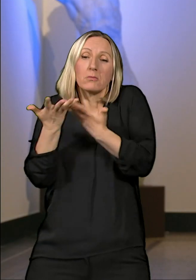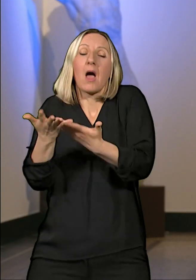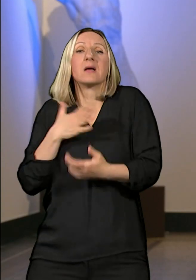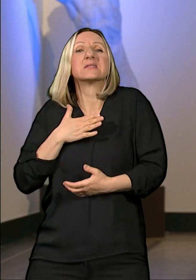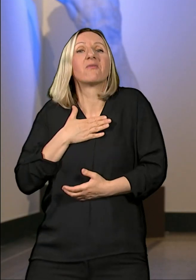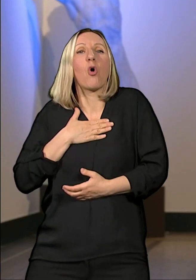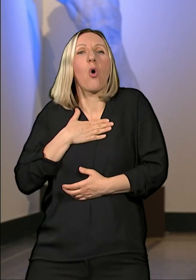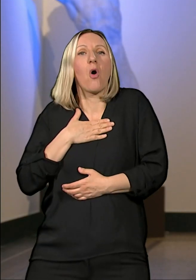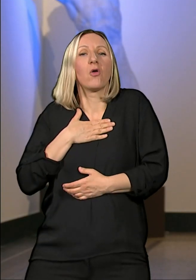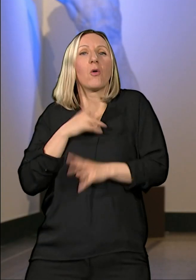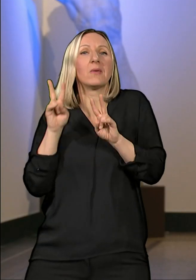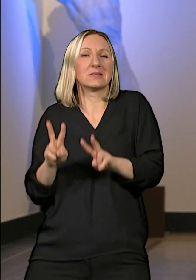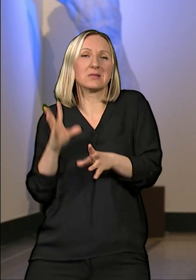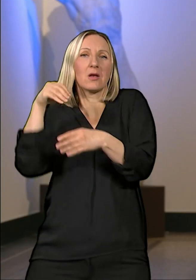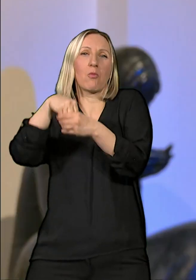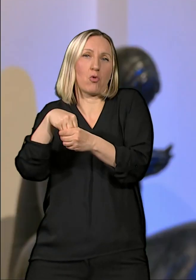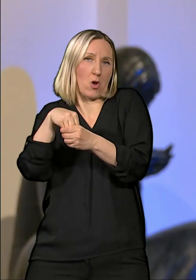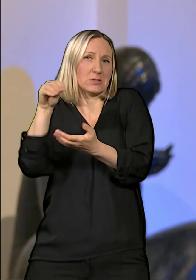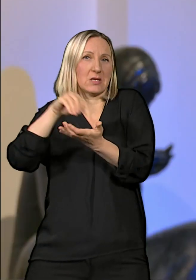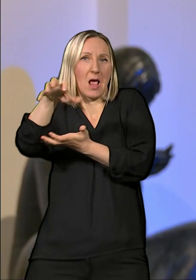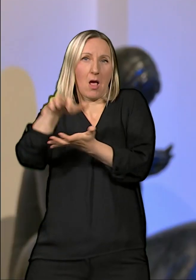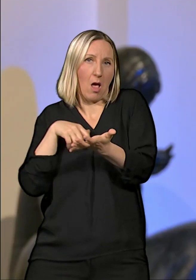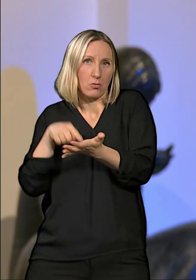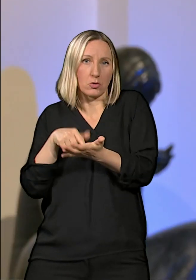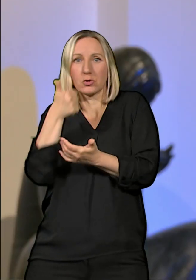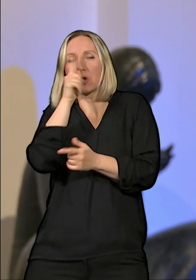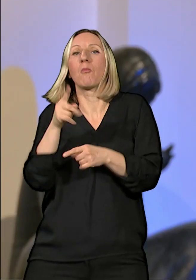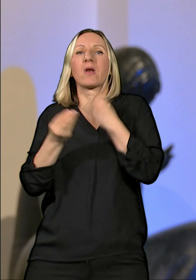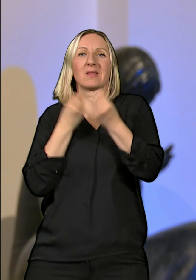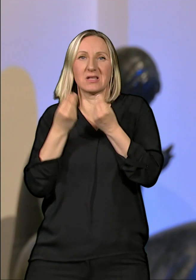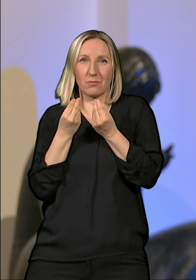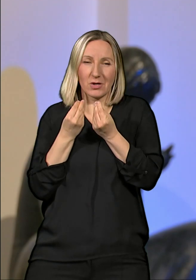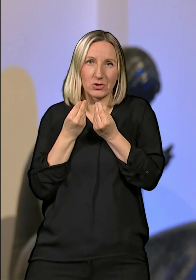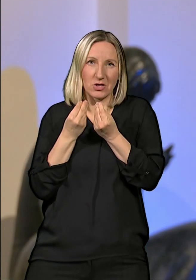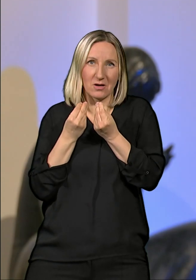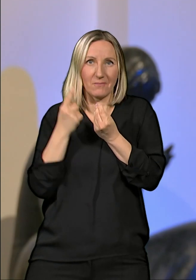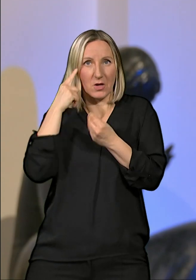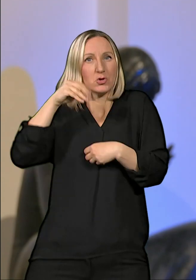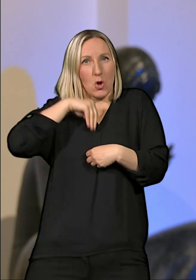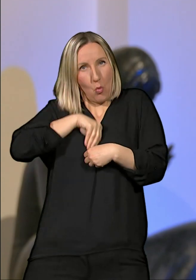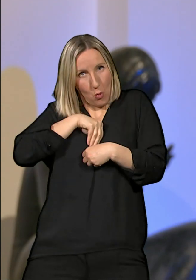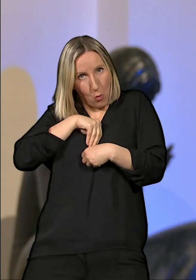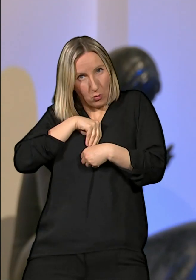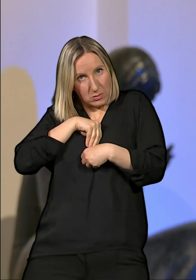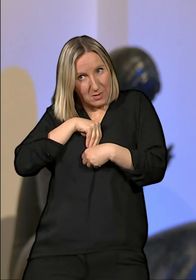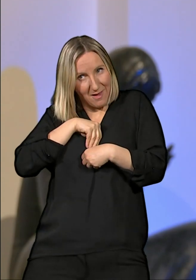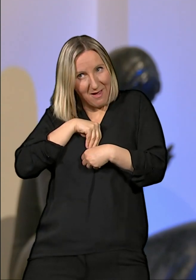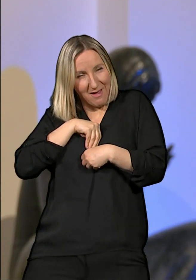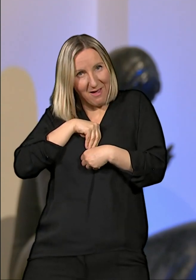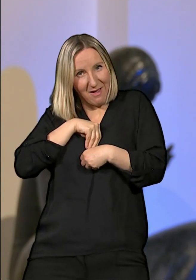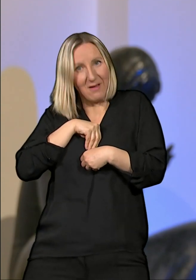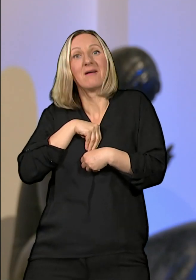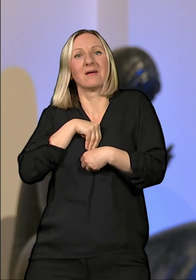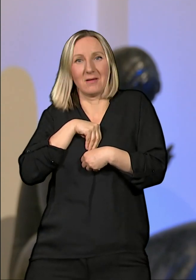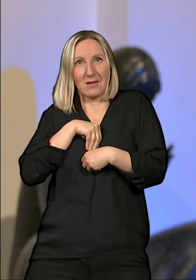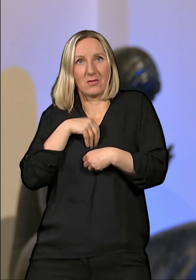zapravo nekom svojom istinom koju on mora da ispriča. I tu se u stvari krije zrno uloge, ono što